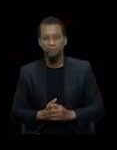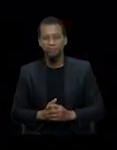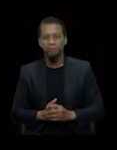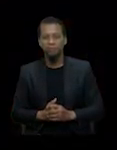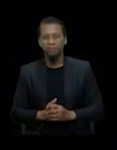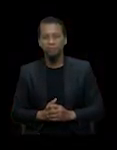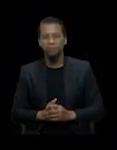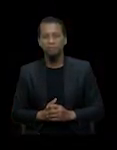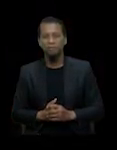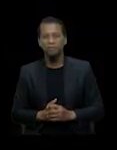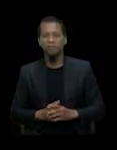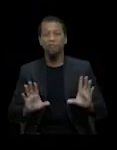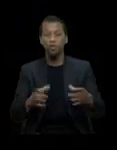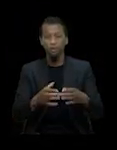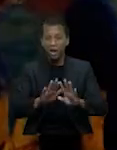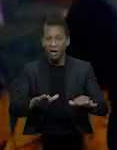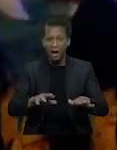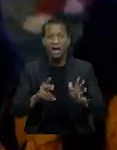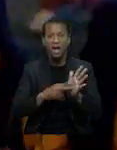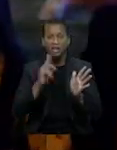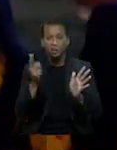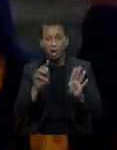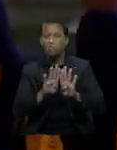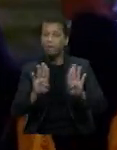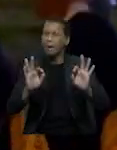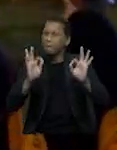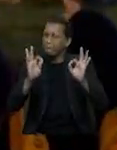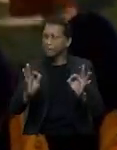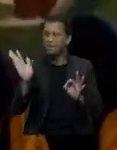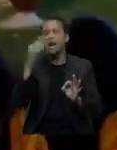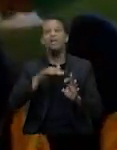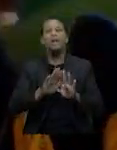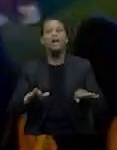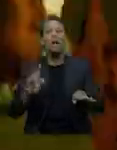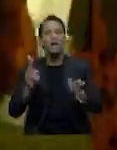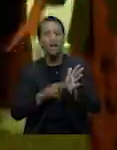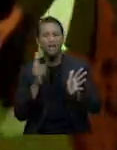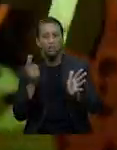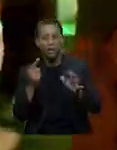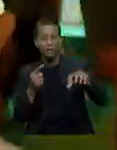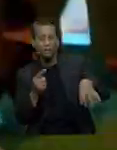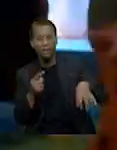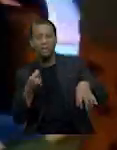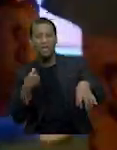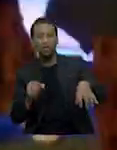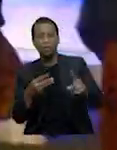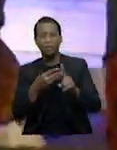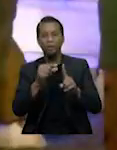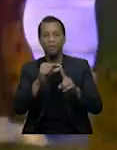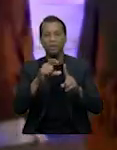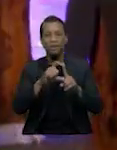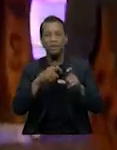Pembukaan Forum Anak Nasional dalam rangkaian peringatan Hari Anak Nasional tahun 2023 yang digelar di kantor BPSDM Provinsi Jawa Tengah di